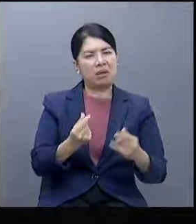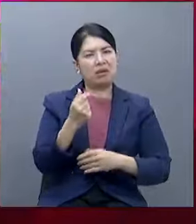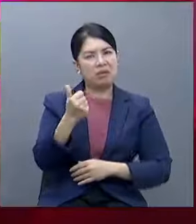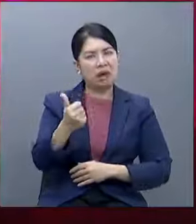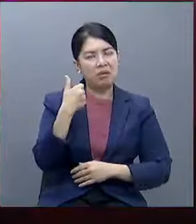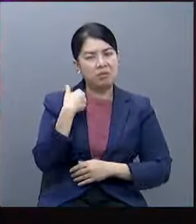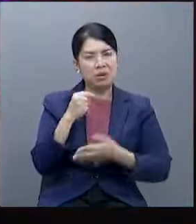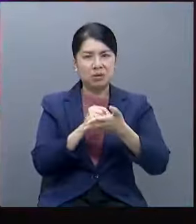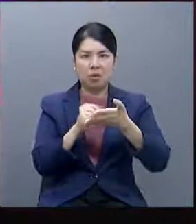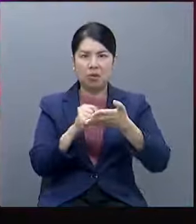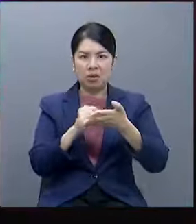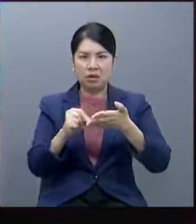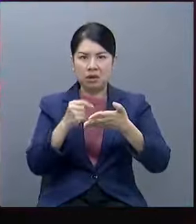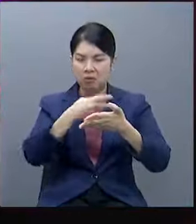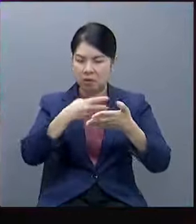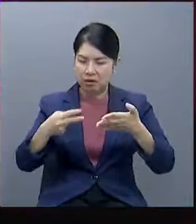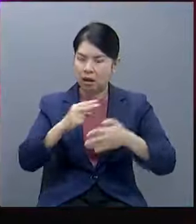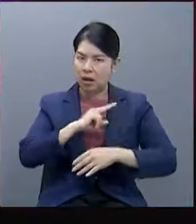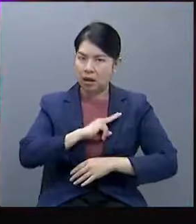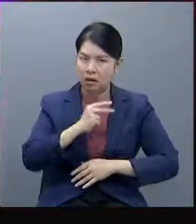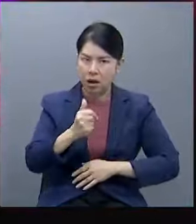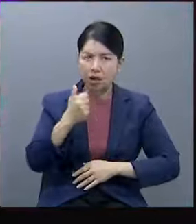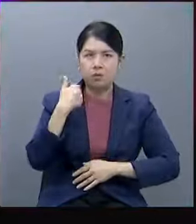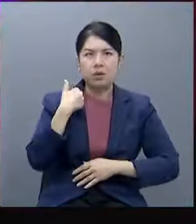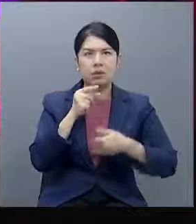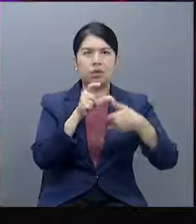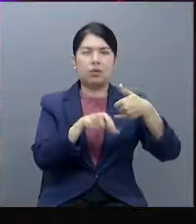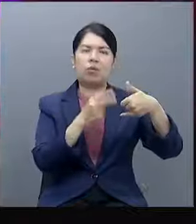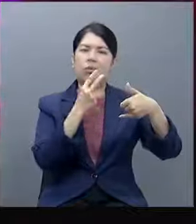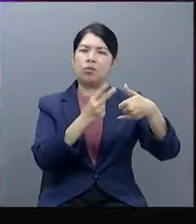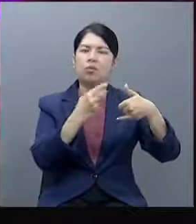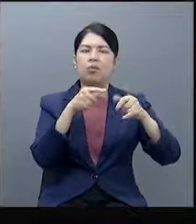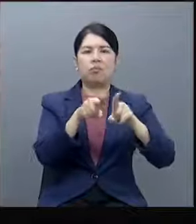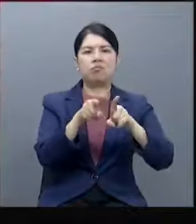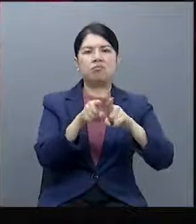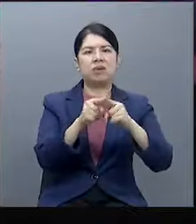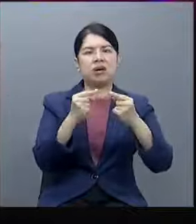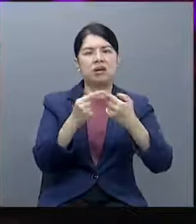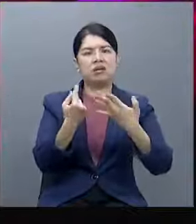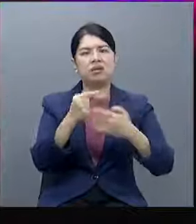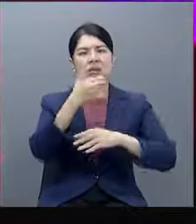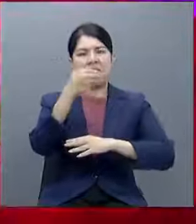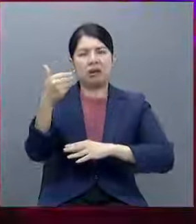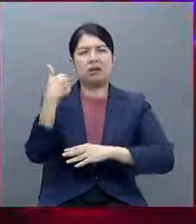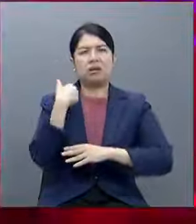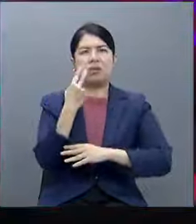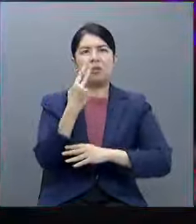ที่ดูอินเตอร์แบบนี้จะทำให้นักร้องสาวไปถึงระดับสากลได้ค่ะ